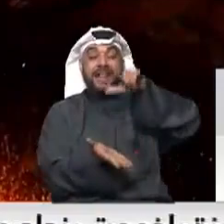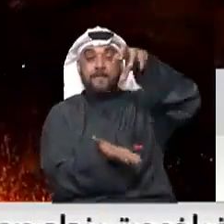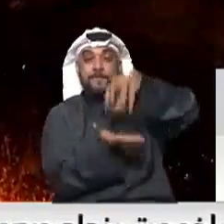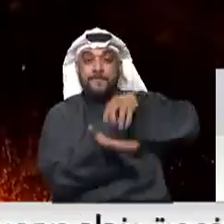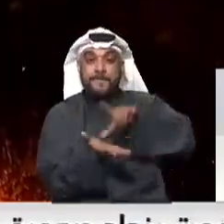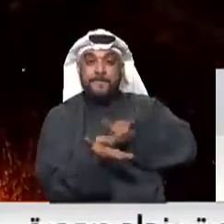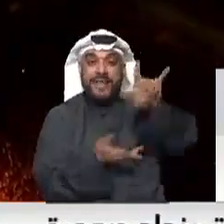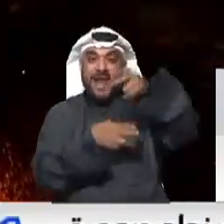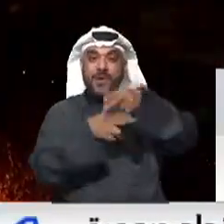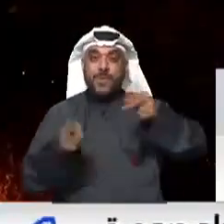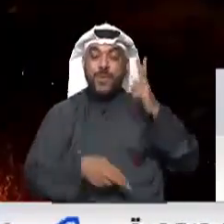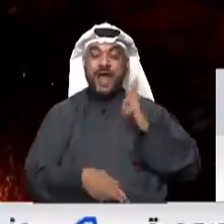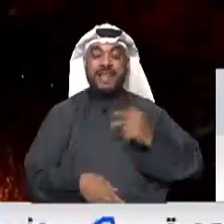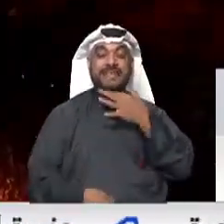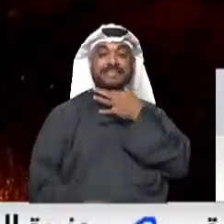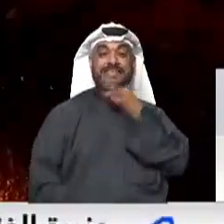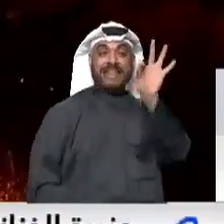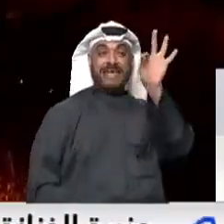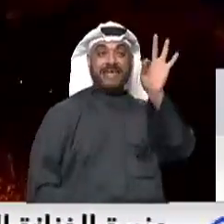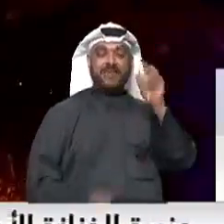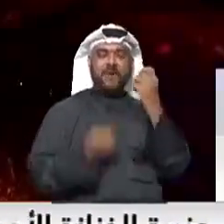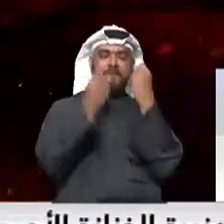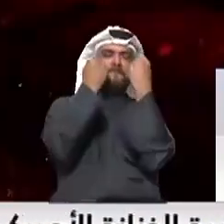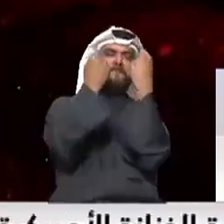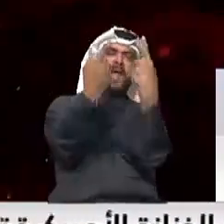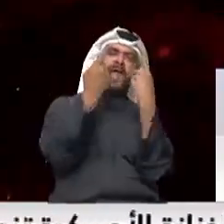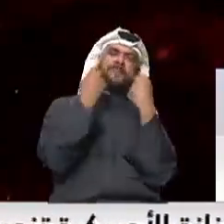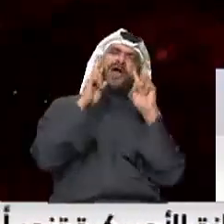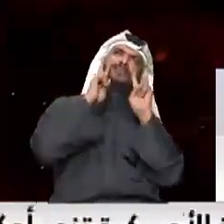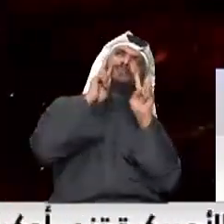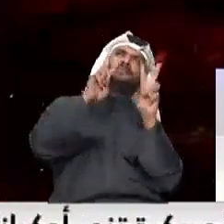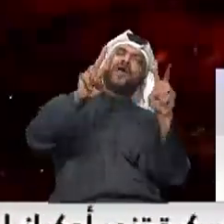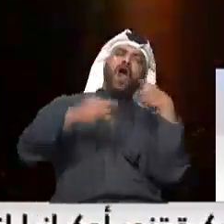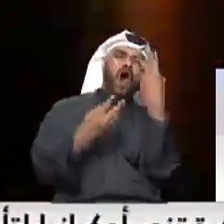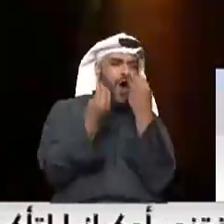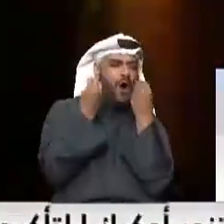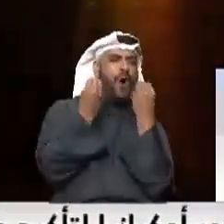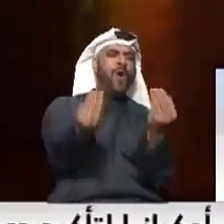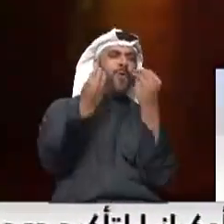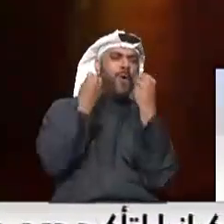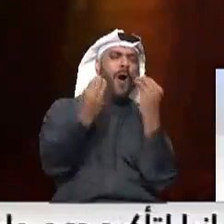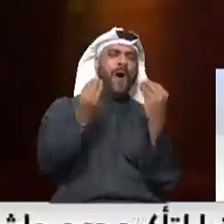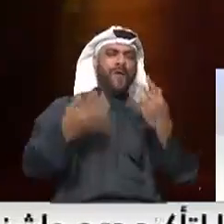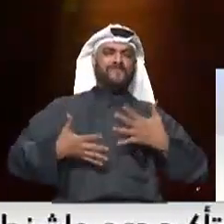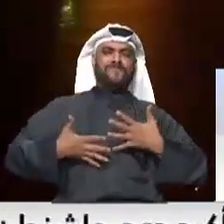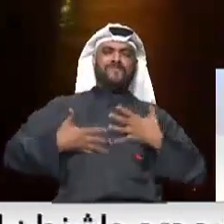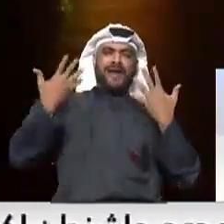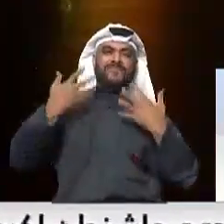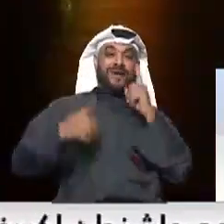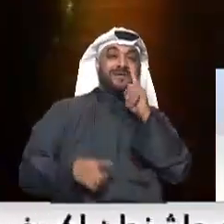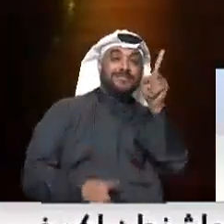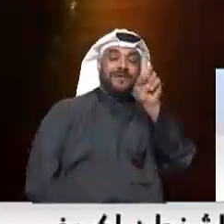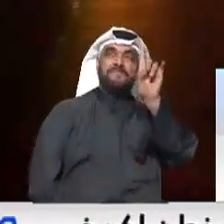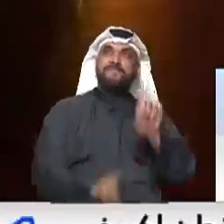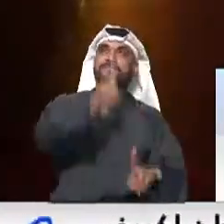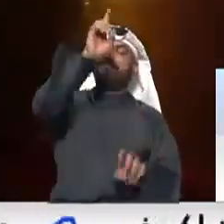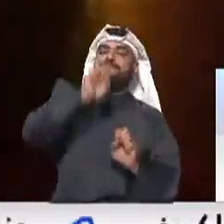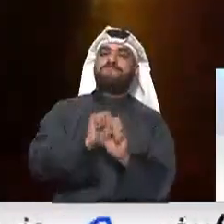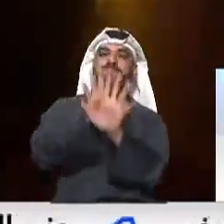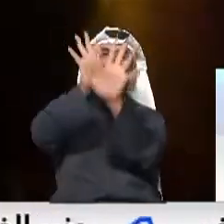الفنية، مشكلة منظرا خلابا تعبيريا عن الفرحة باحتفالات الأعياد